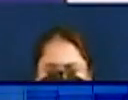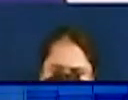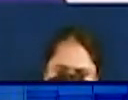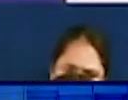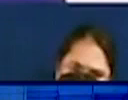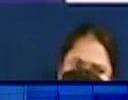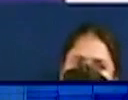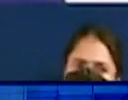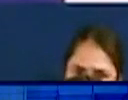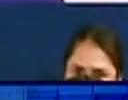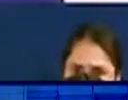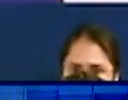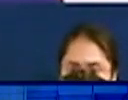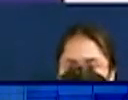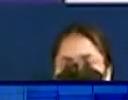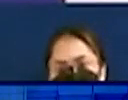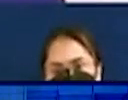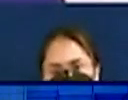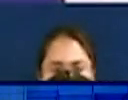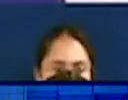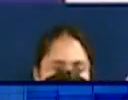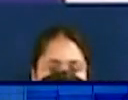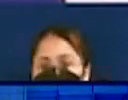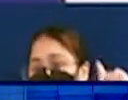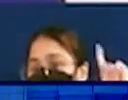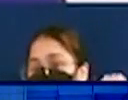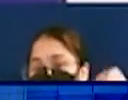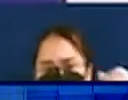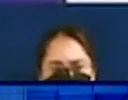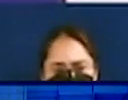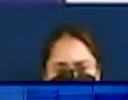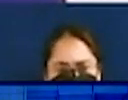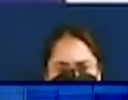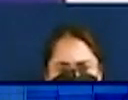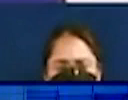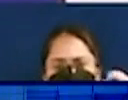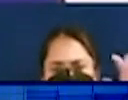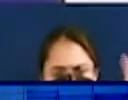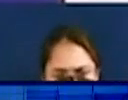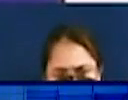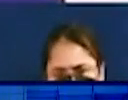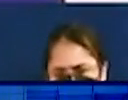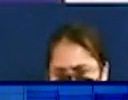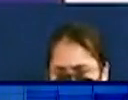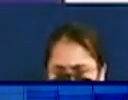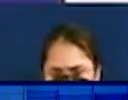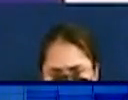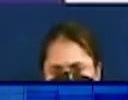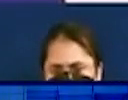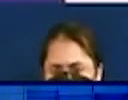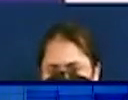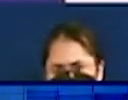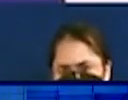จนถึงตอนนี้ยังไม่ทราบว่ามีเจ้าหน้าที่กรมการแพทย์เข้าไปเกี่ยวข้องหรือไม่ต้องตั้งกรรมการสอบข้อเท็จจริงแต่ตอนนี้ยังไม่พ